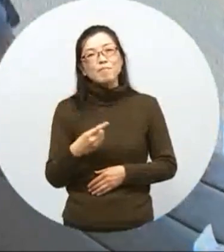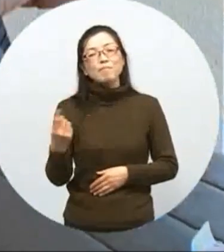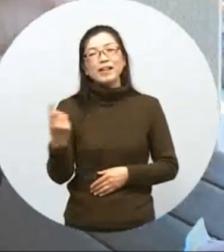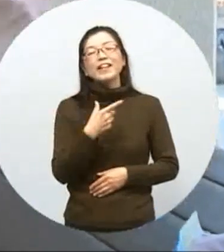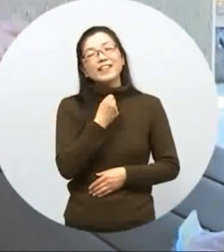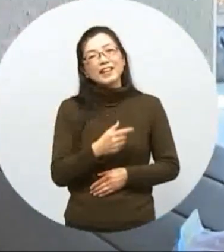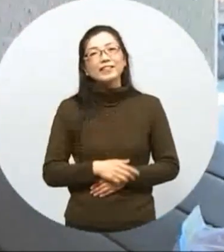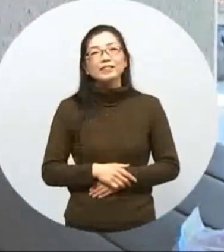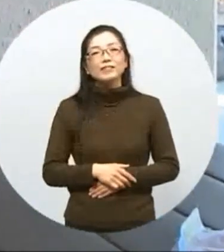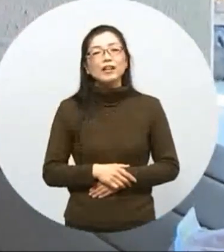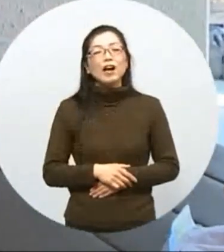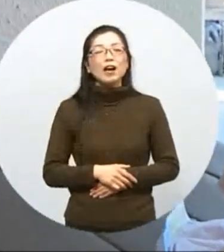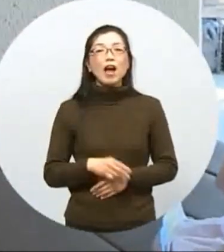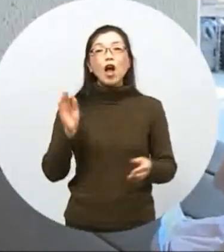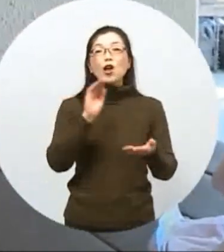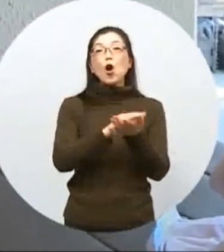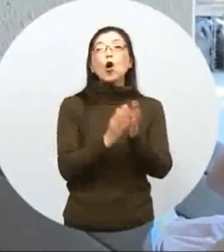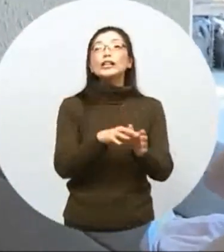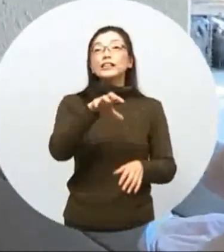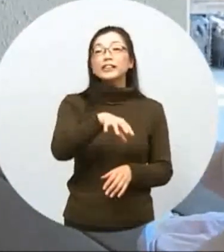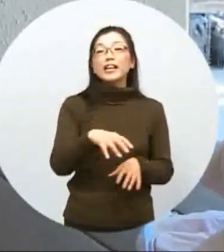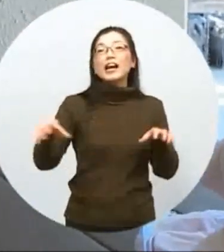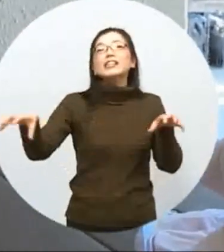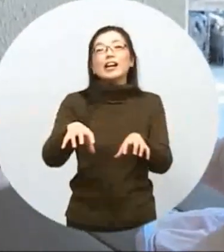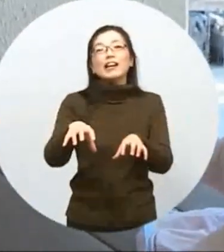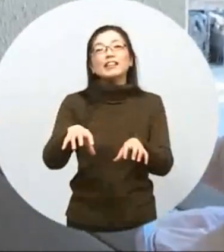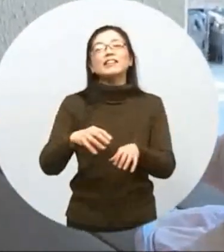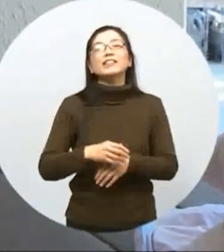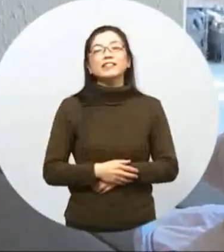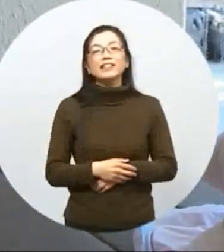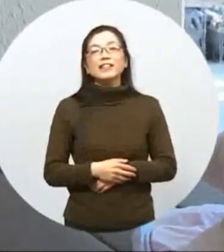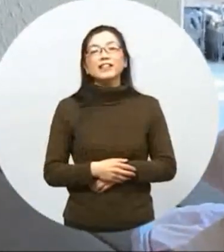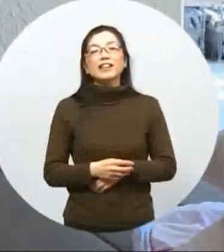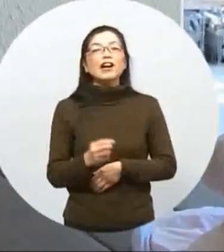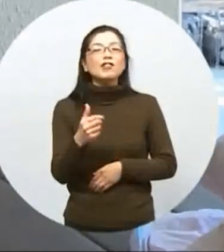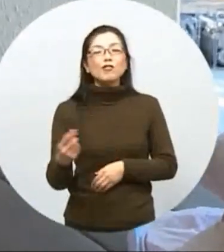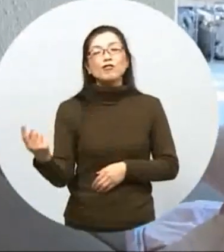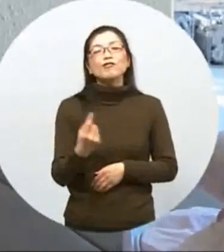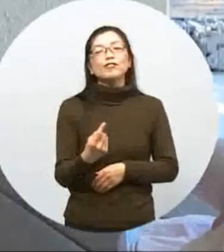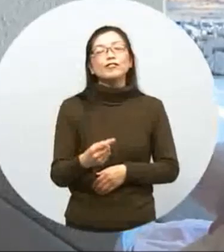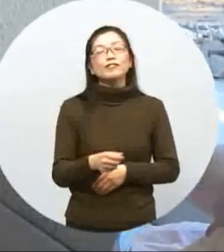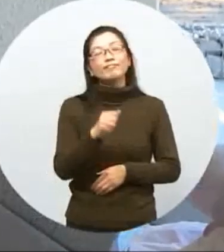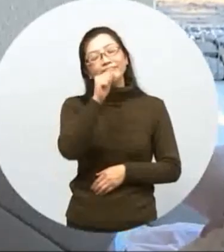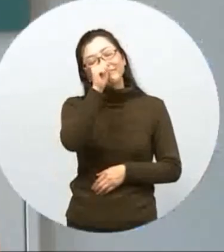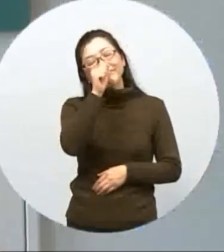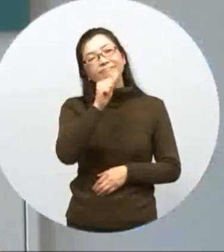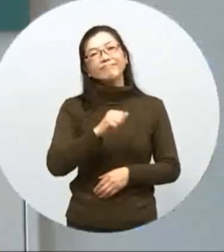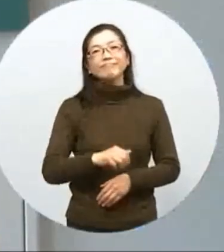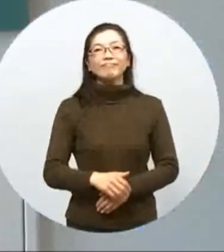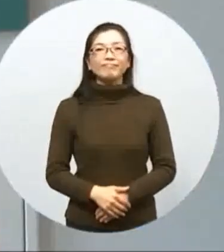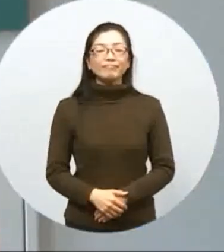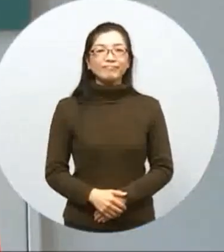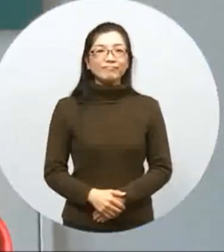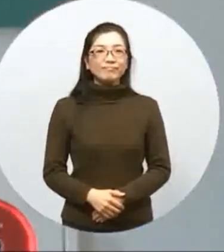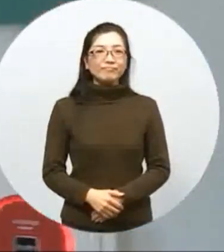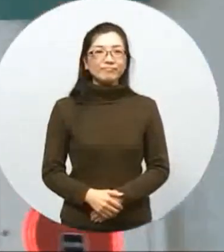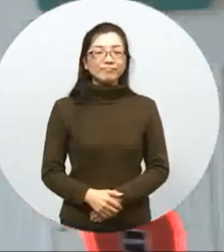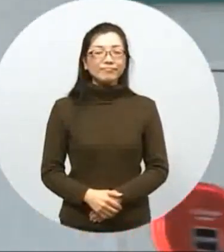園がすぐそこなので、 帰りにちょっと寄るのにちょうどいいかなと。